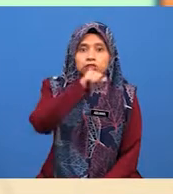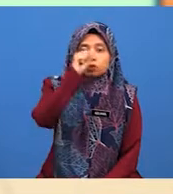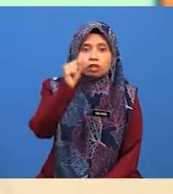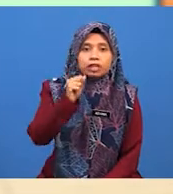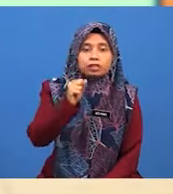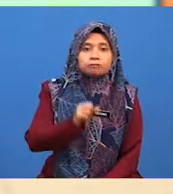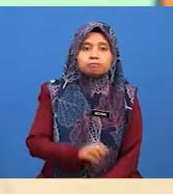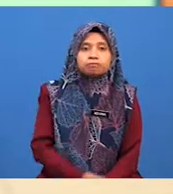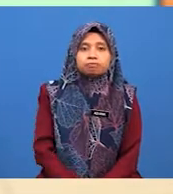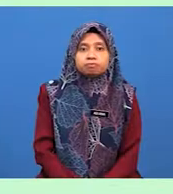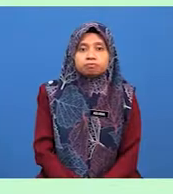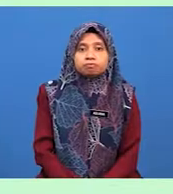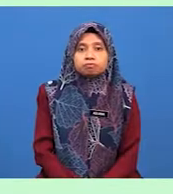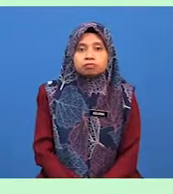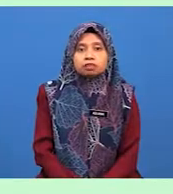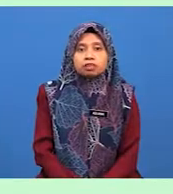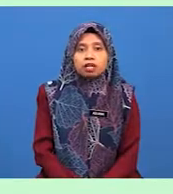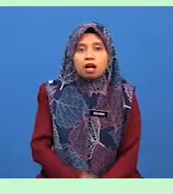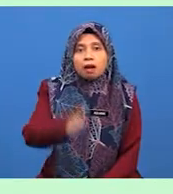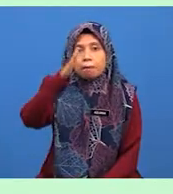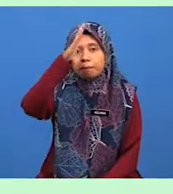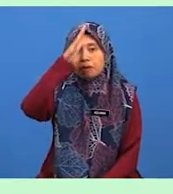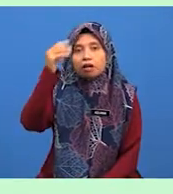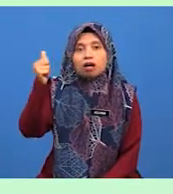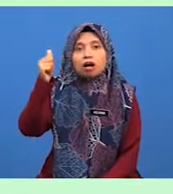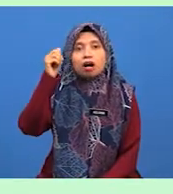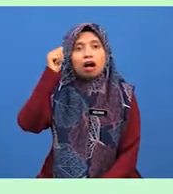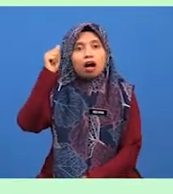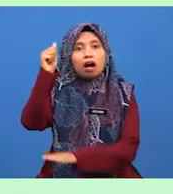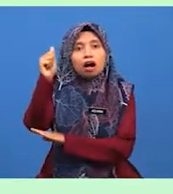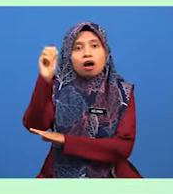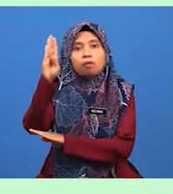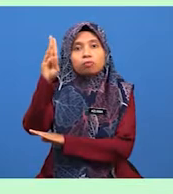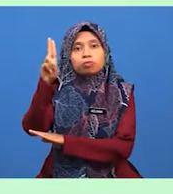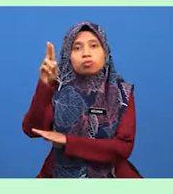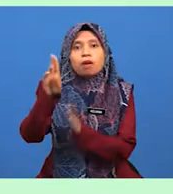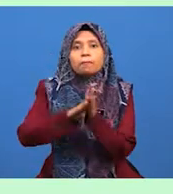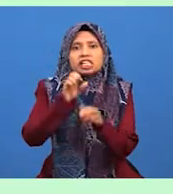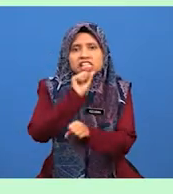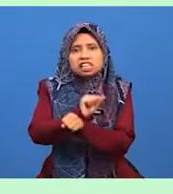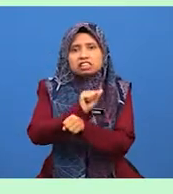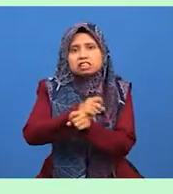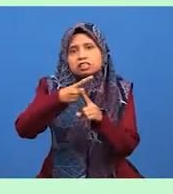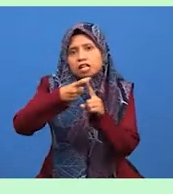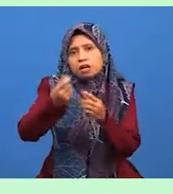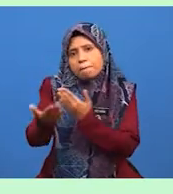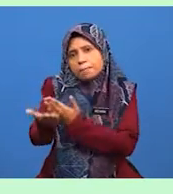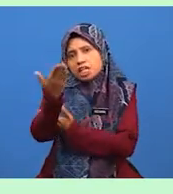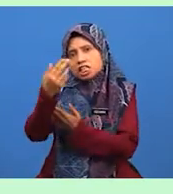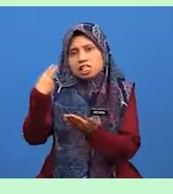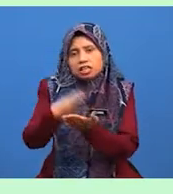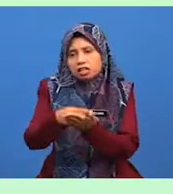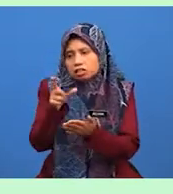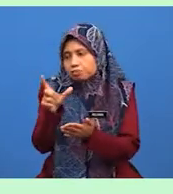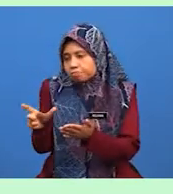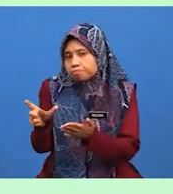Soalannya ialah, Pak Abu bekerja dari pagi hingga ruang